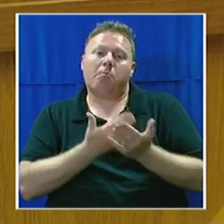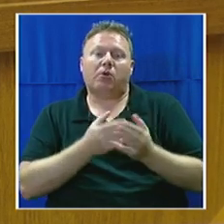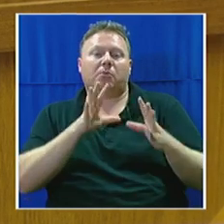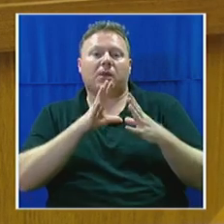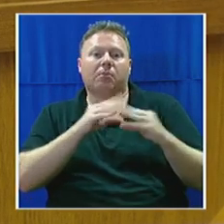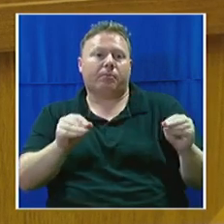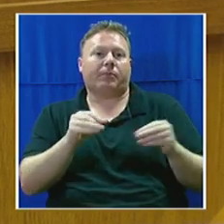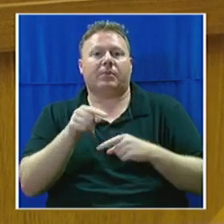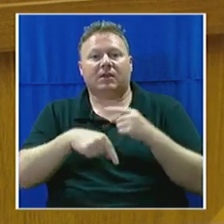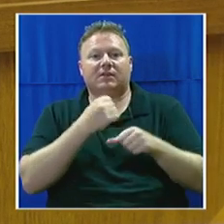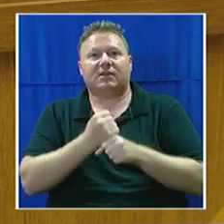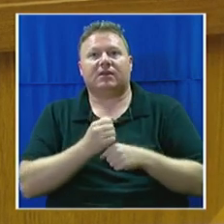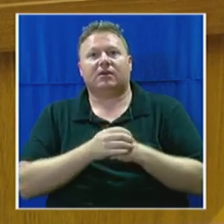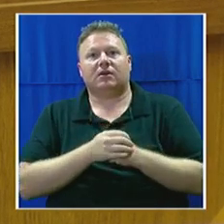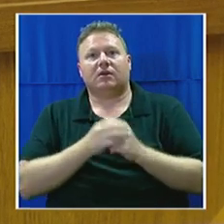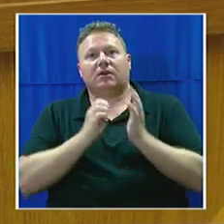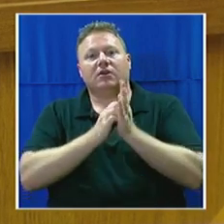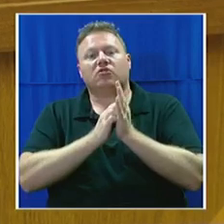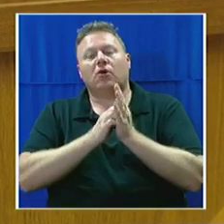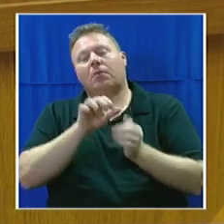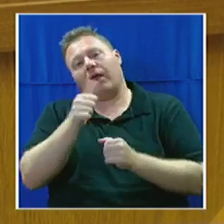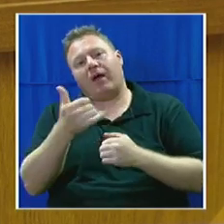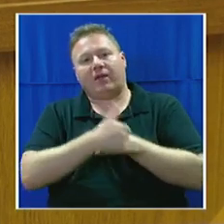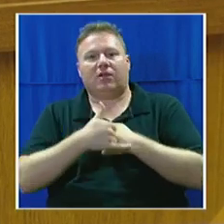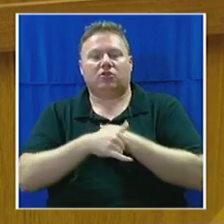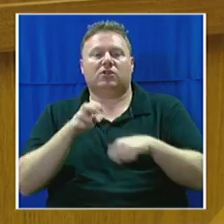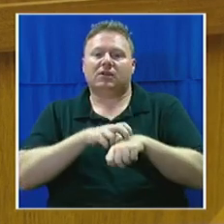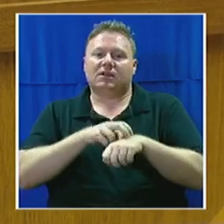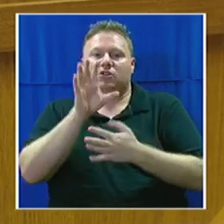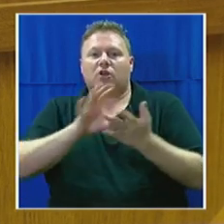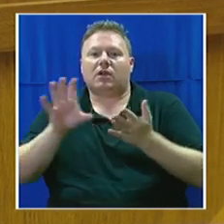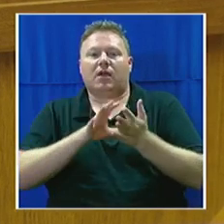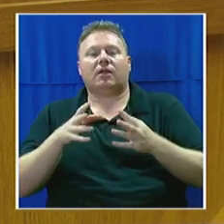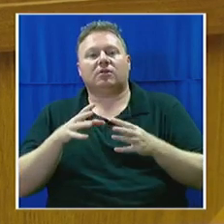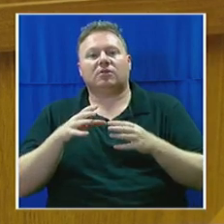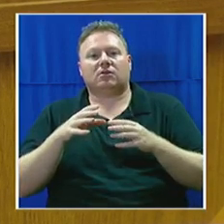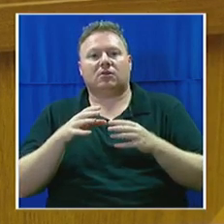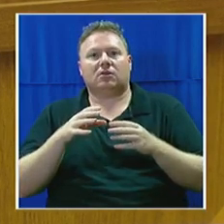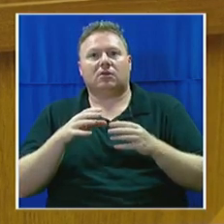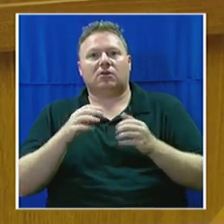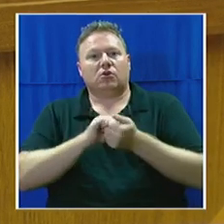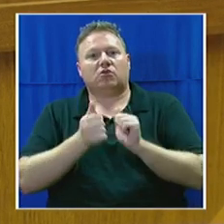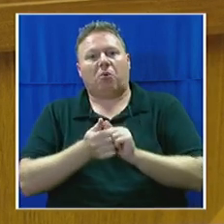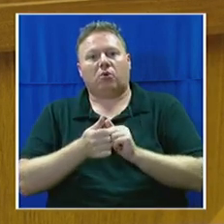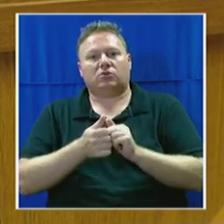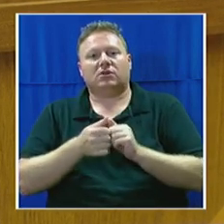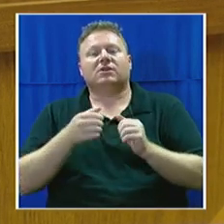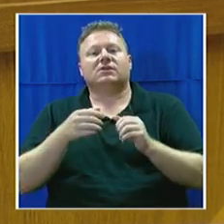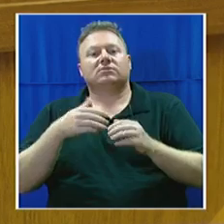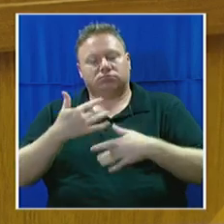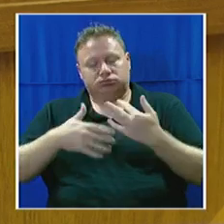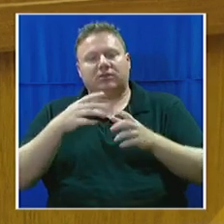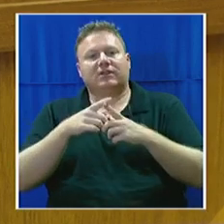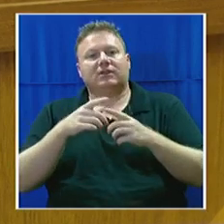om ook sportbyeenkomste te kanselleer totdat die virus onder beheer is en dit veilig is vir internasionale spanne om Suid-Afrika te besoek